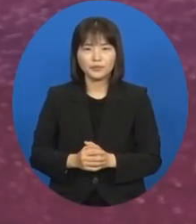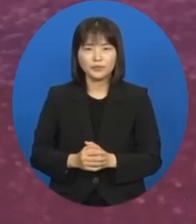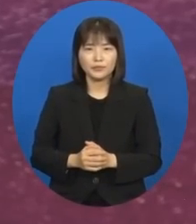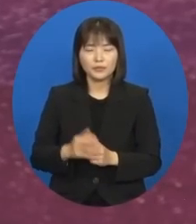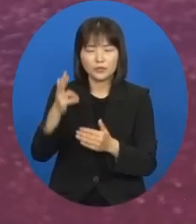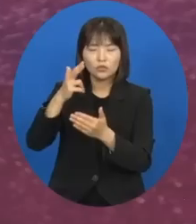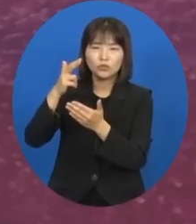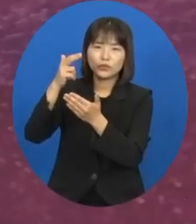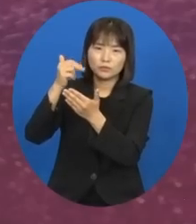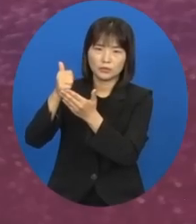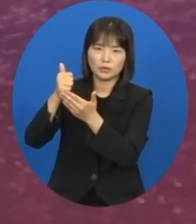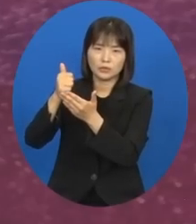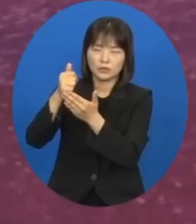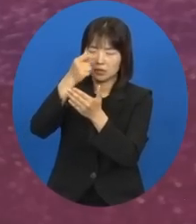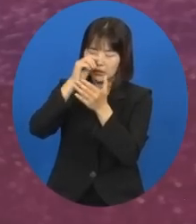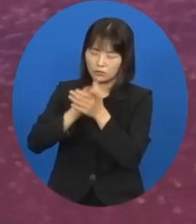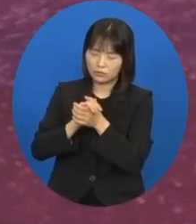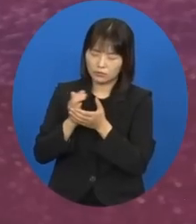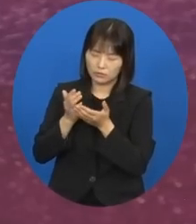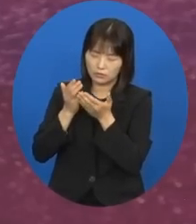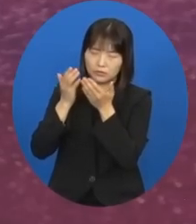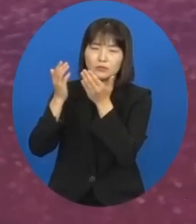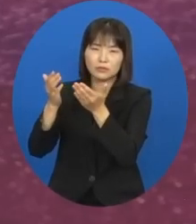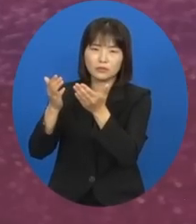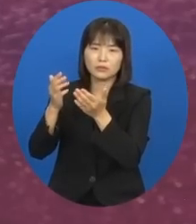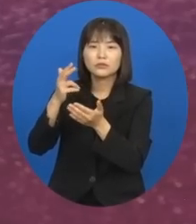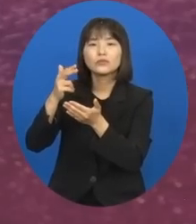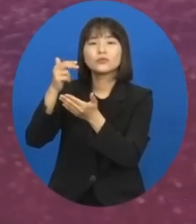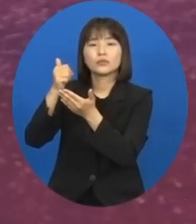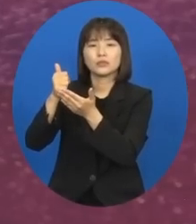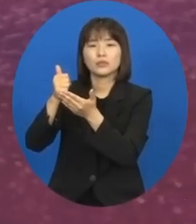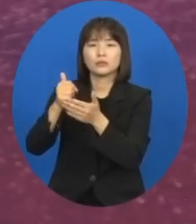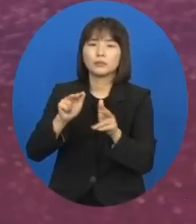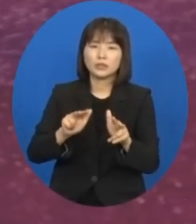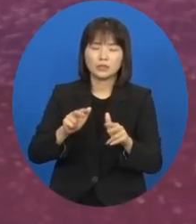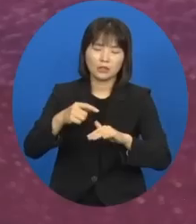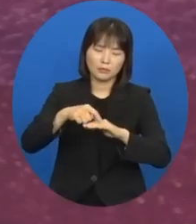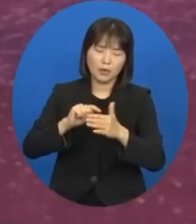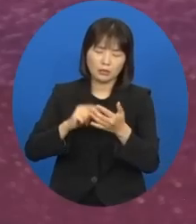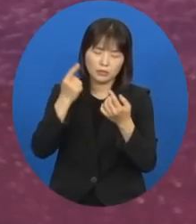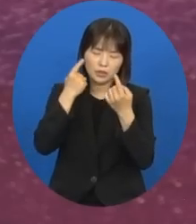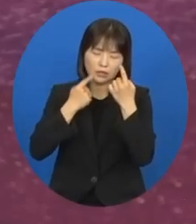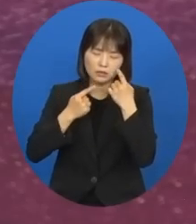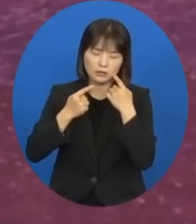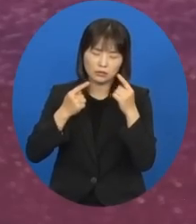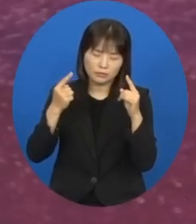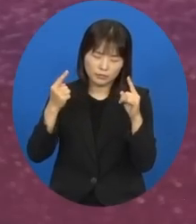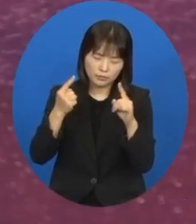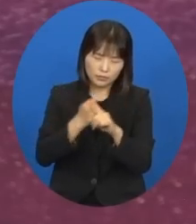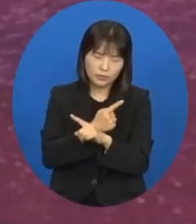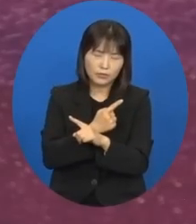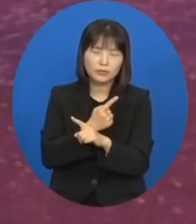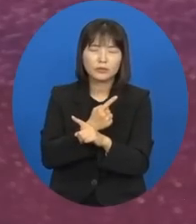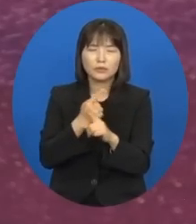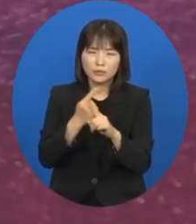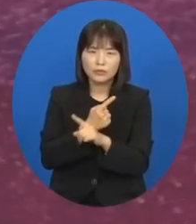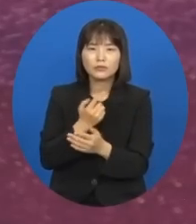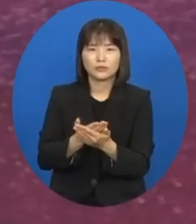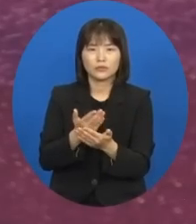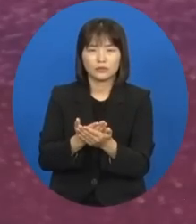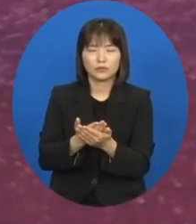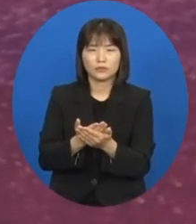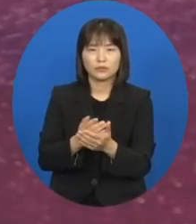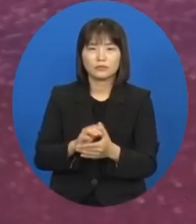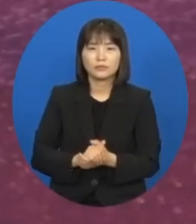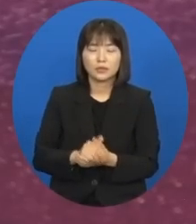주님께 그렇게 올려 드렸 습니다 주님 이제는 좀 마음의 상처를 고쳐 주십시오 그러자